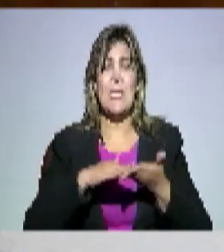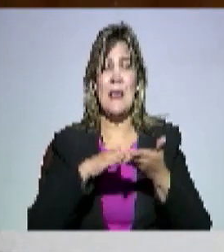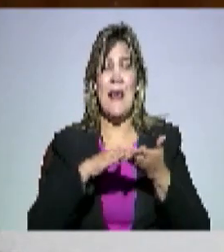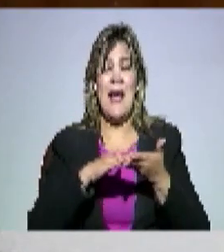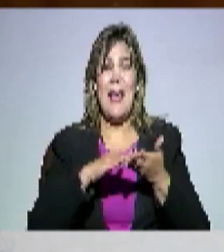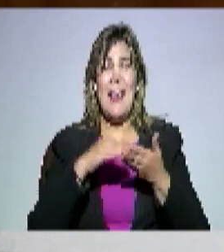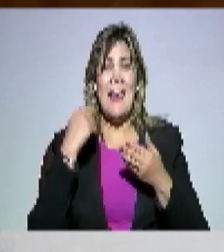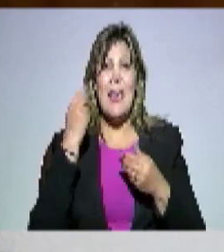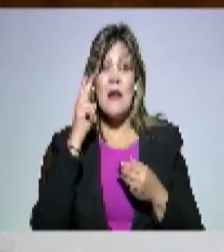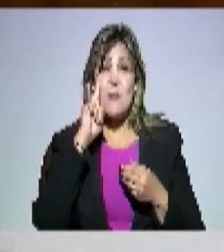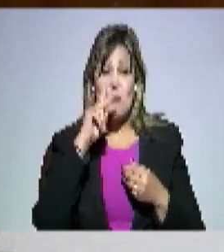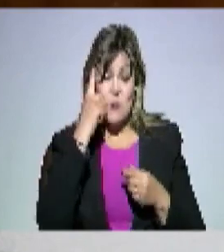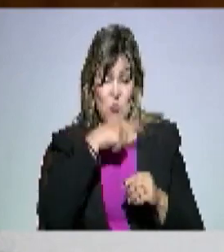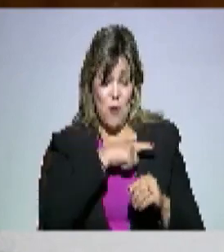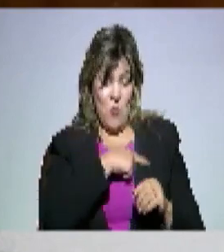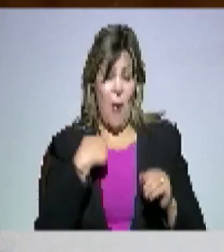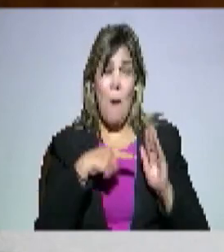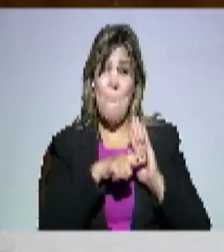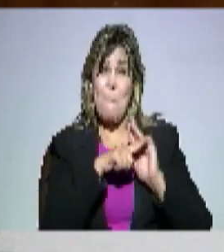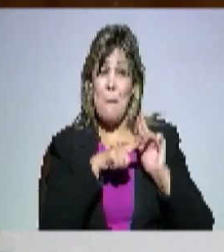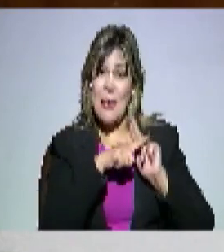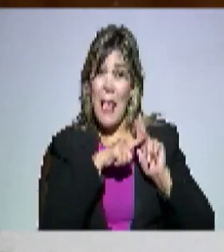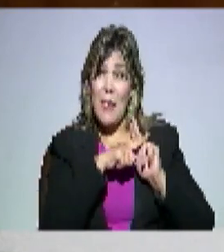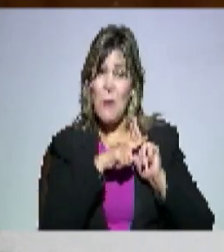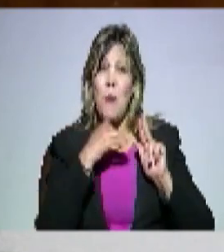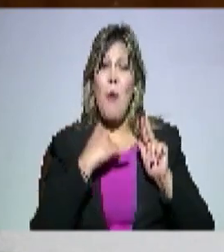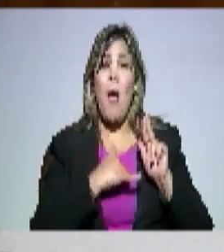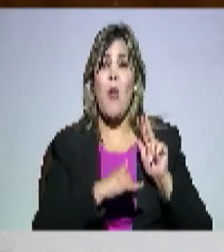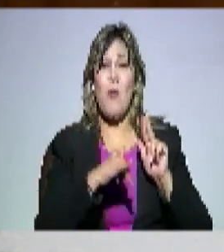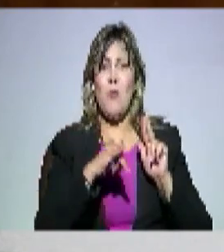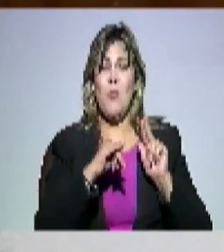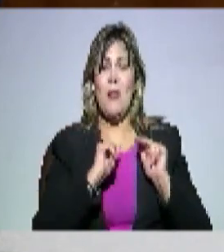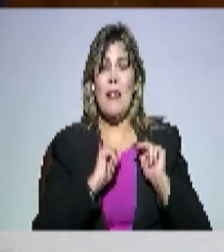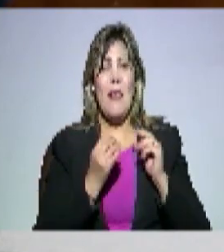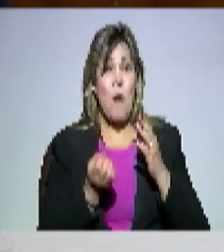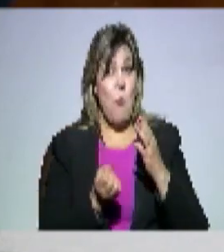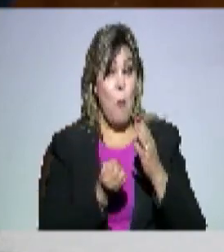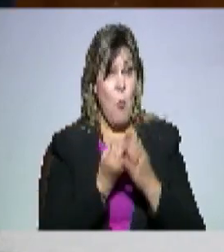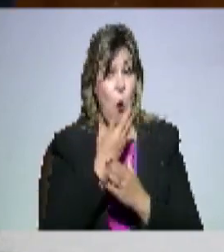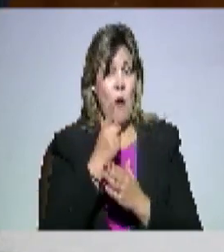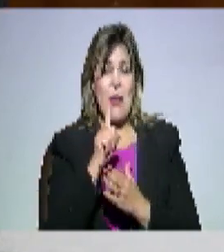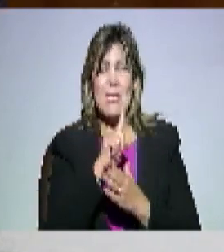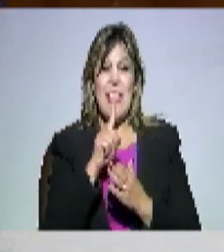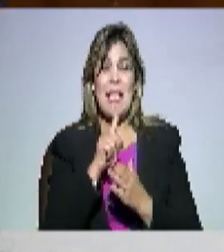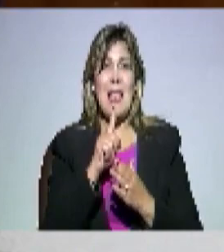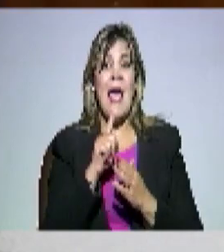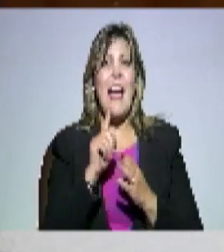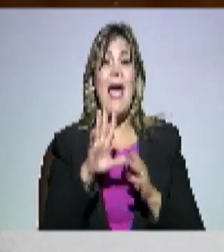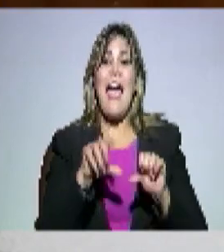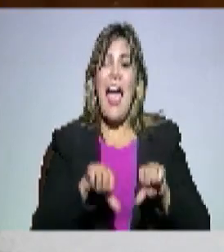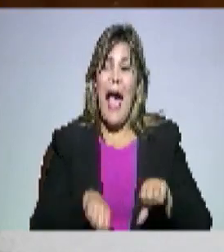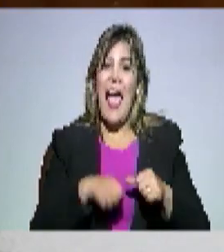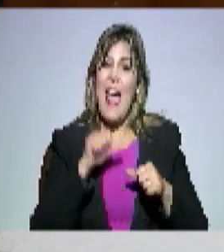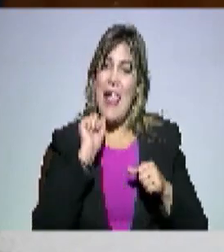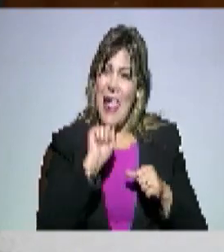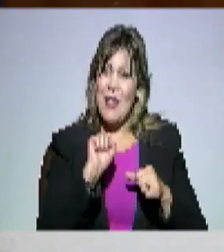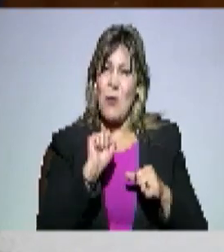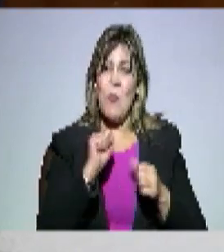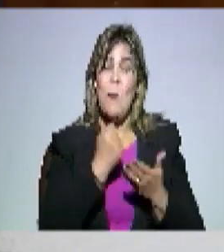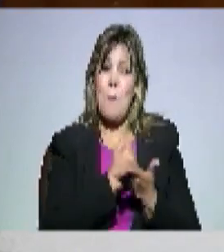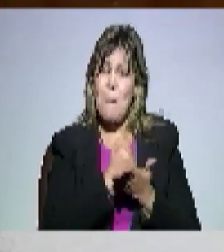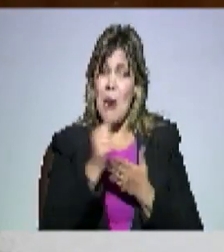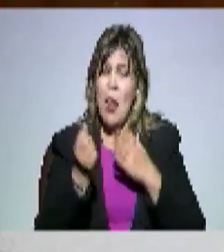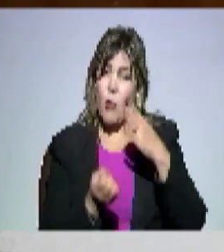سيرتهم وفضائلهم قدامي دايما مش معجزاتهم احنا مش بنلغي المعجزه مش نلغي اعم لكن